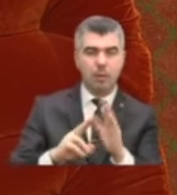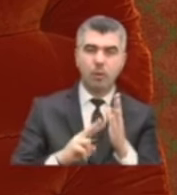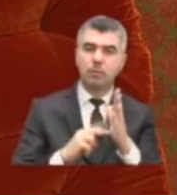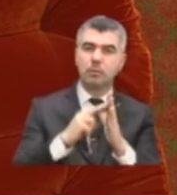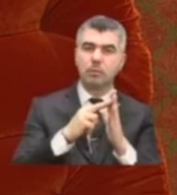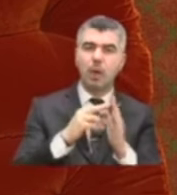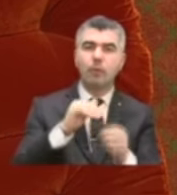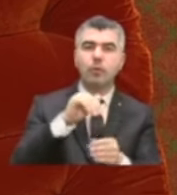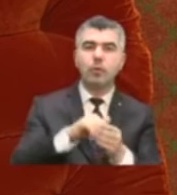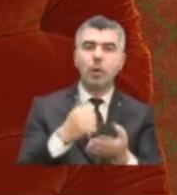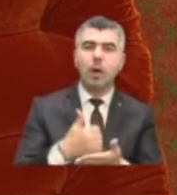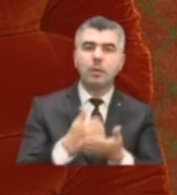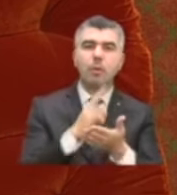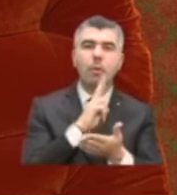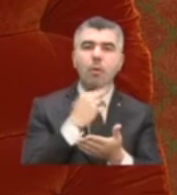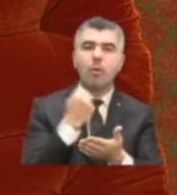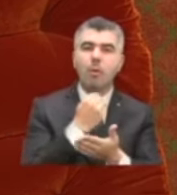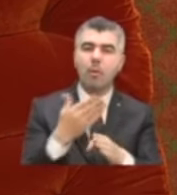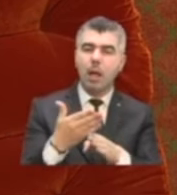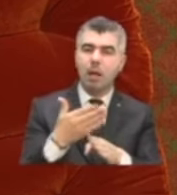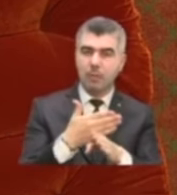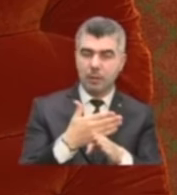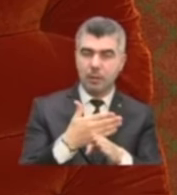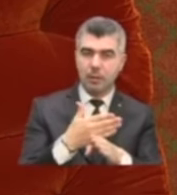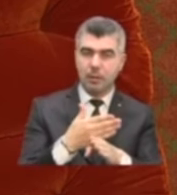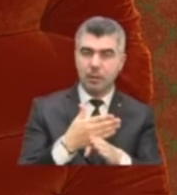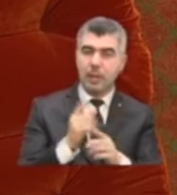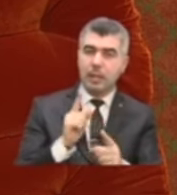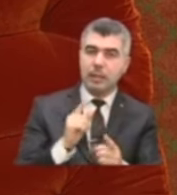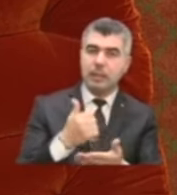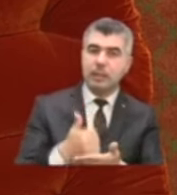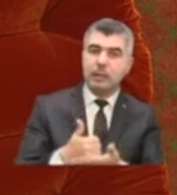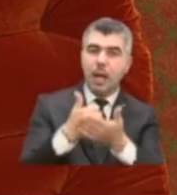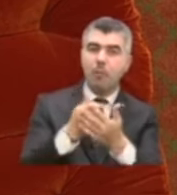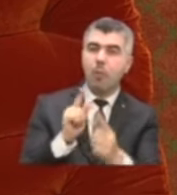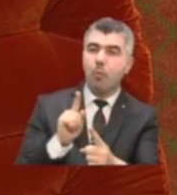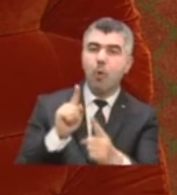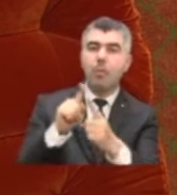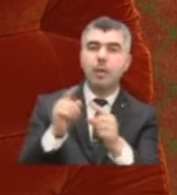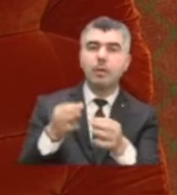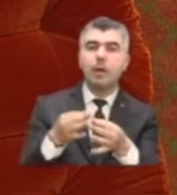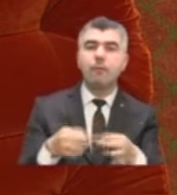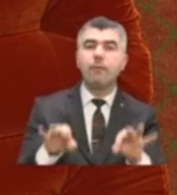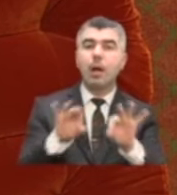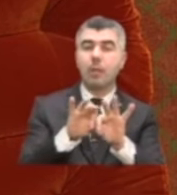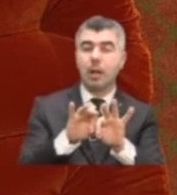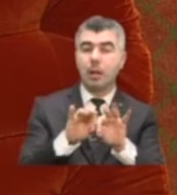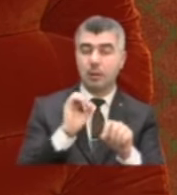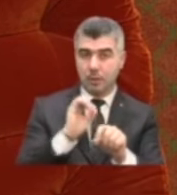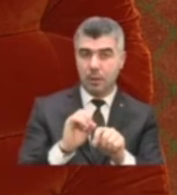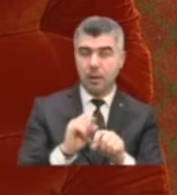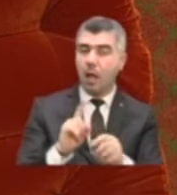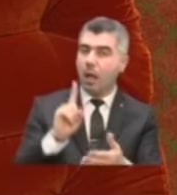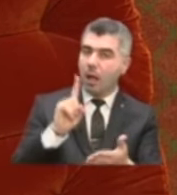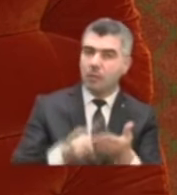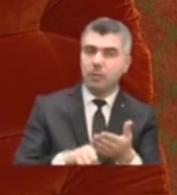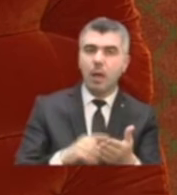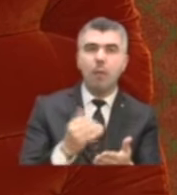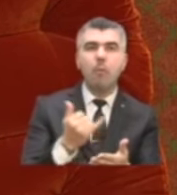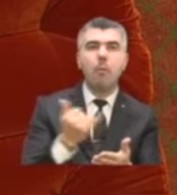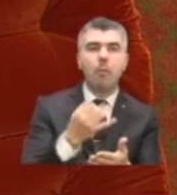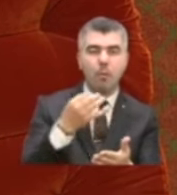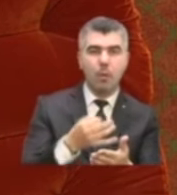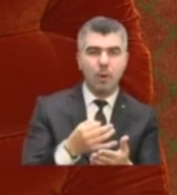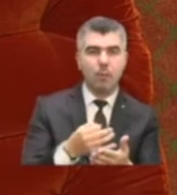لصندوق المقاصه، اللي كيهدف الى اولا اعتماد الدعم المباشر والمستهدف للاسر اللي كتستاهل وكتستحق الدعم